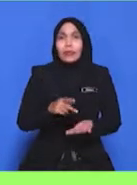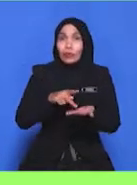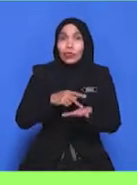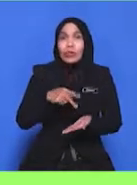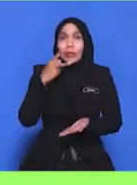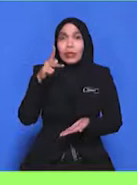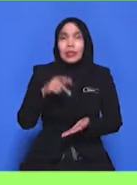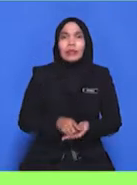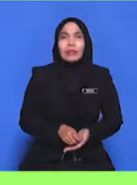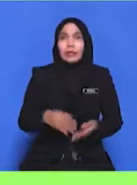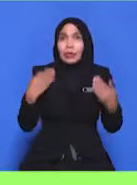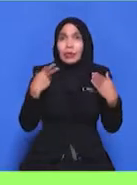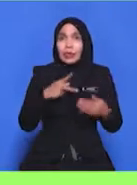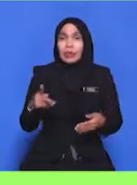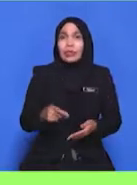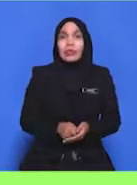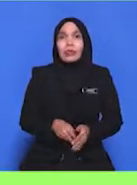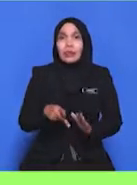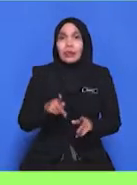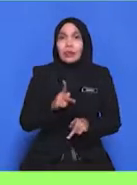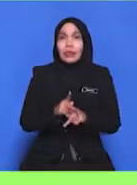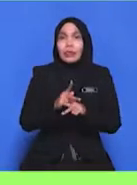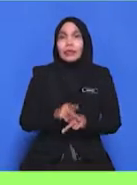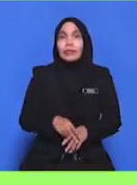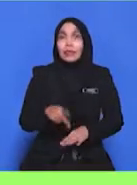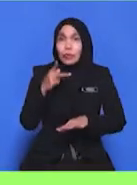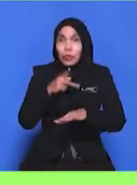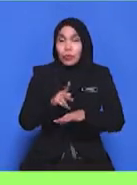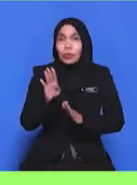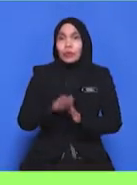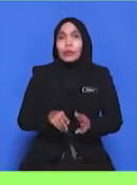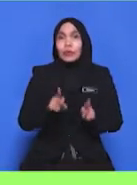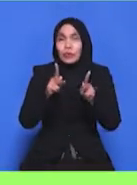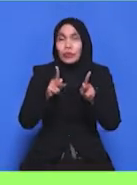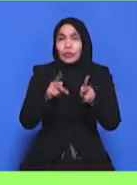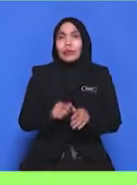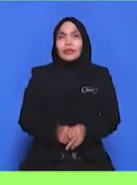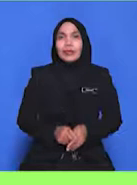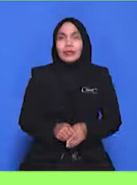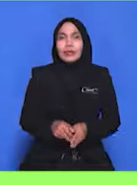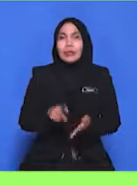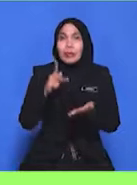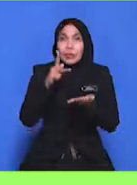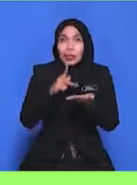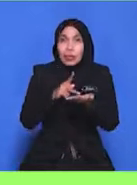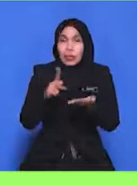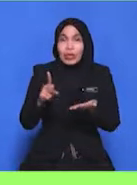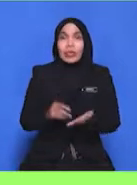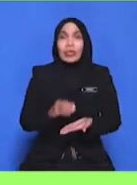mewujudkan perkhidmatan pos berkuda. Ketiga, memperkenalkan cap mohor rasmi